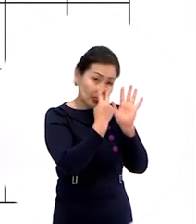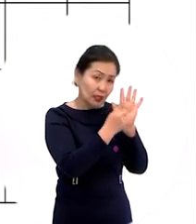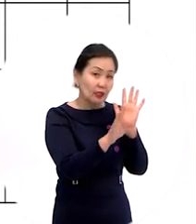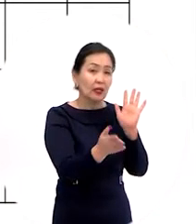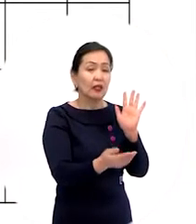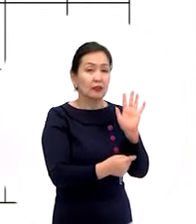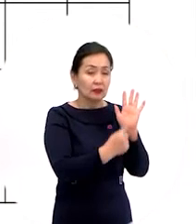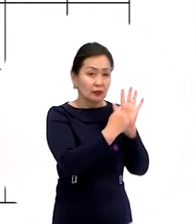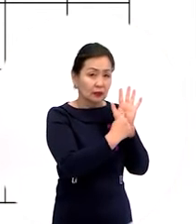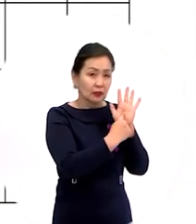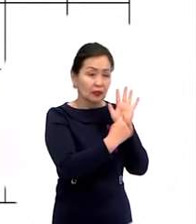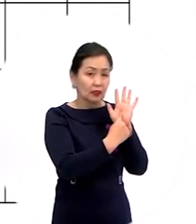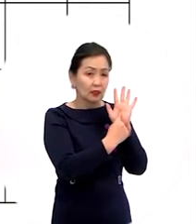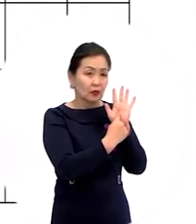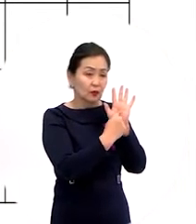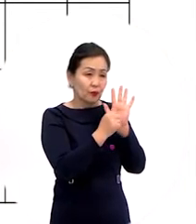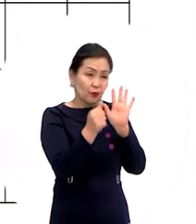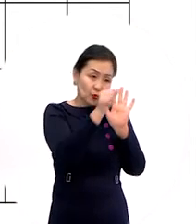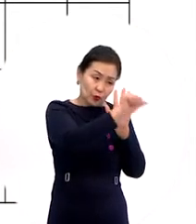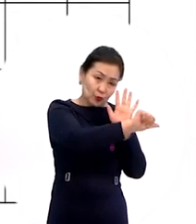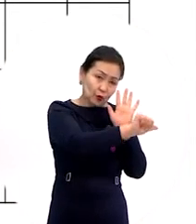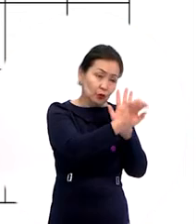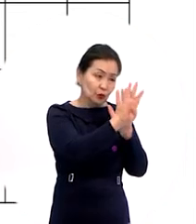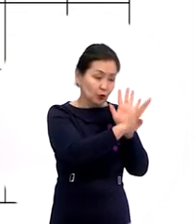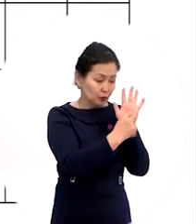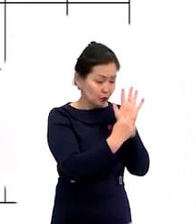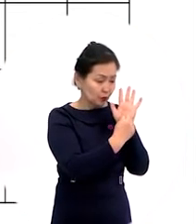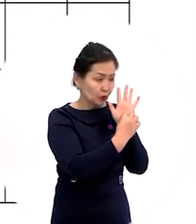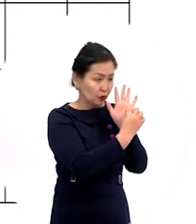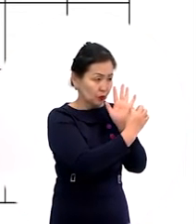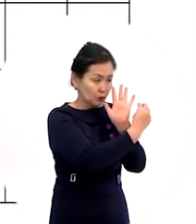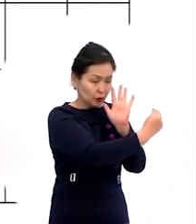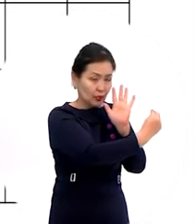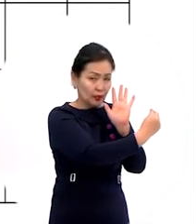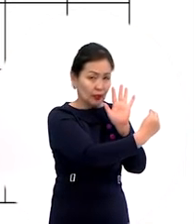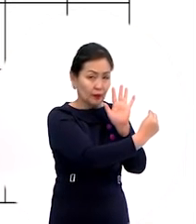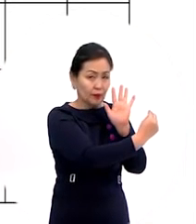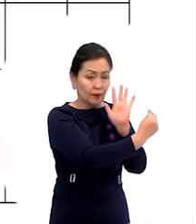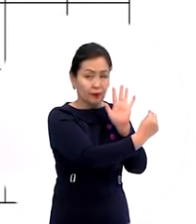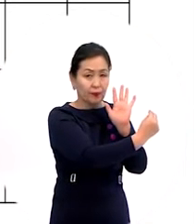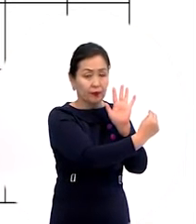ажиглаарай. Цагээс зүүн зүгт дөрвөн нүд зураарай.